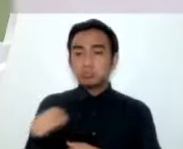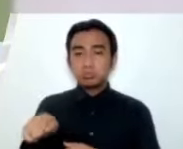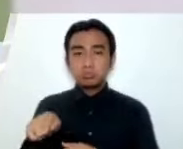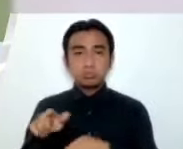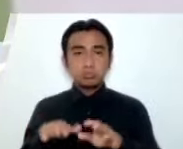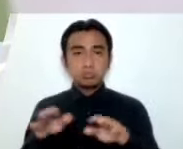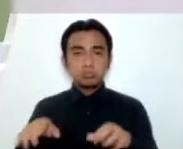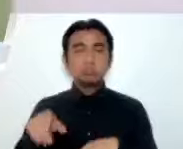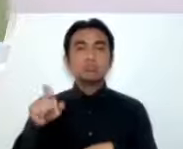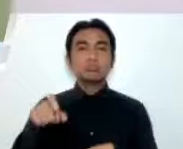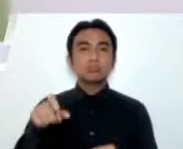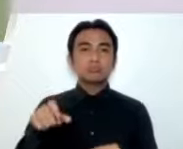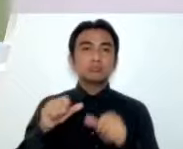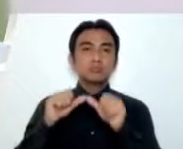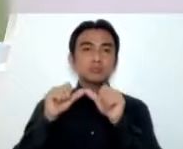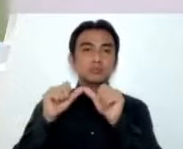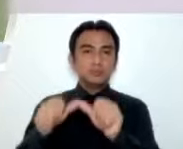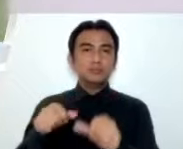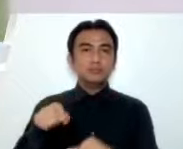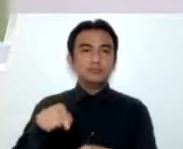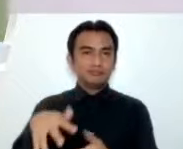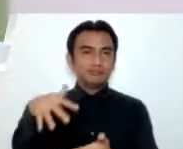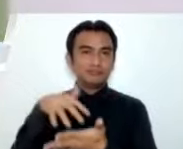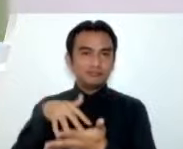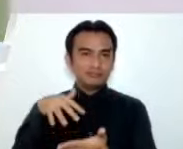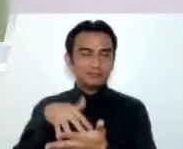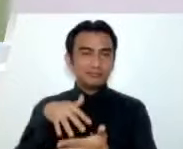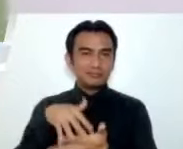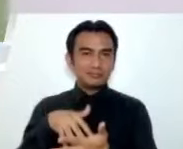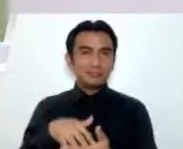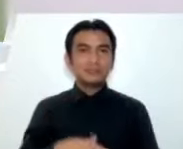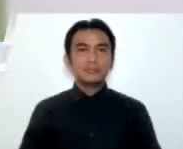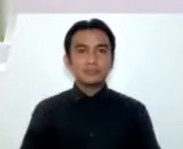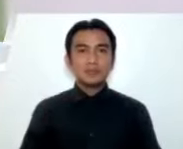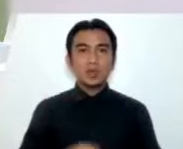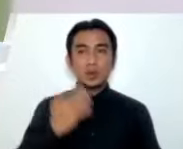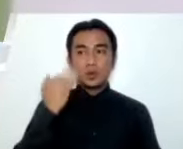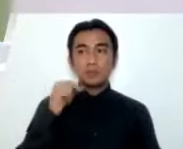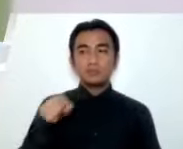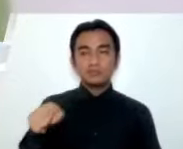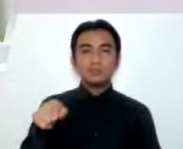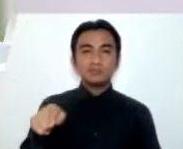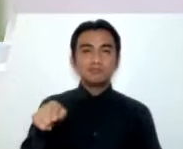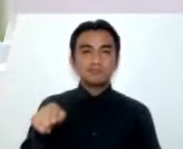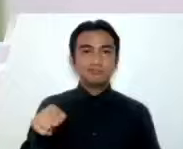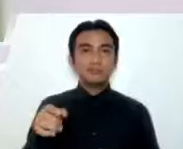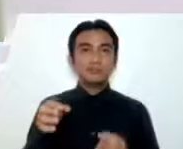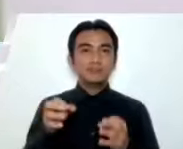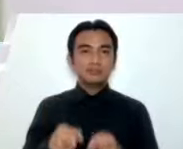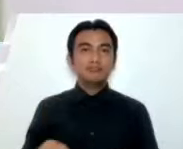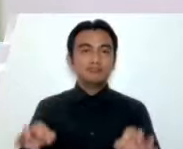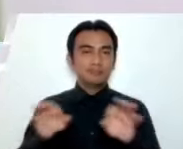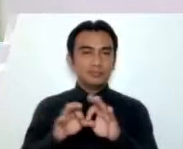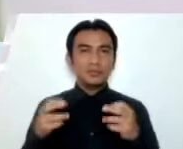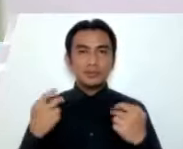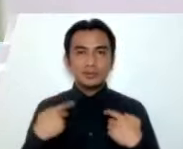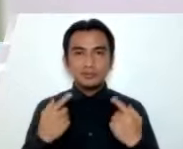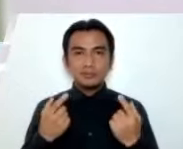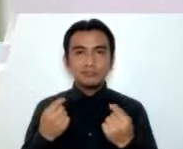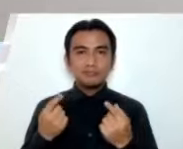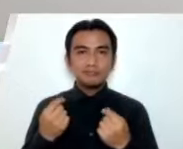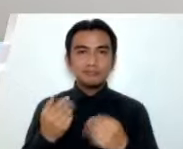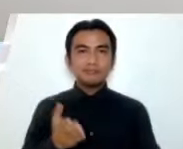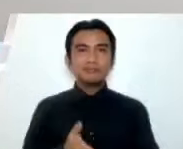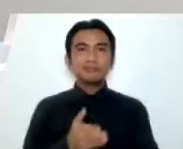anak ang inyong pag-aaral kung sila mismo ay wala silang ginagawa para umunlad ang kanilang